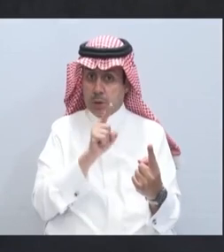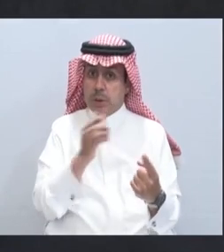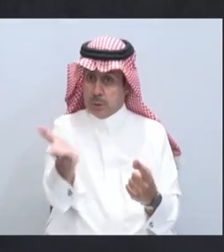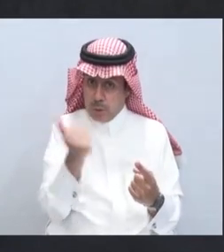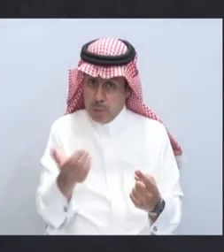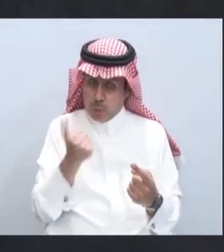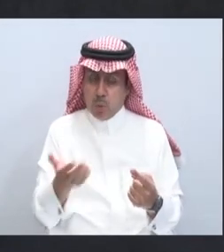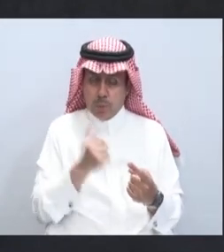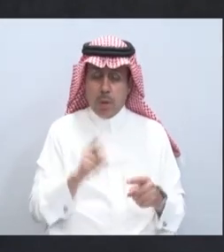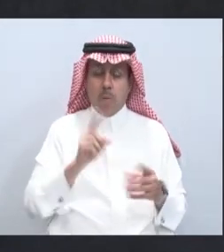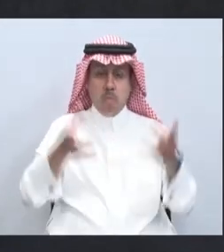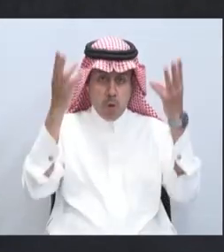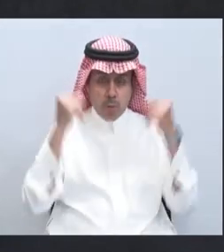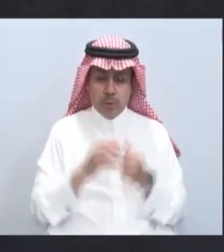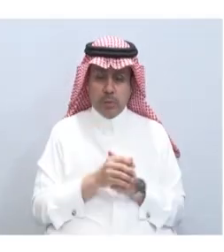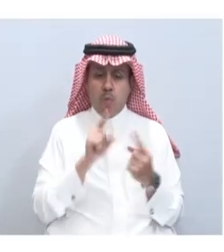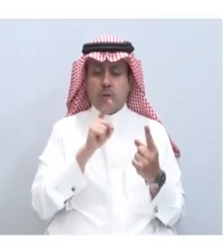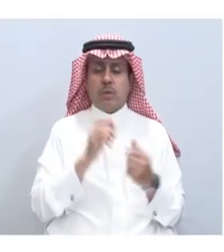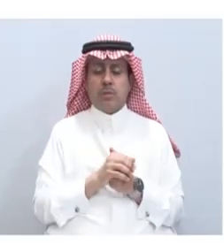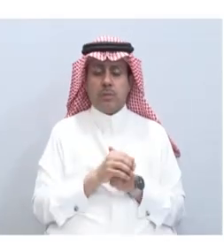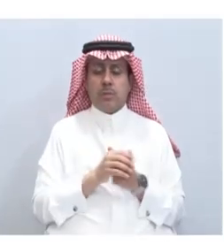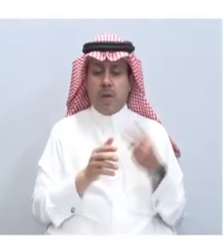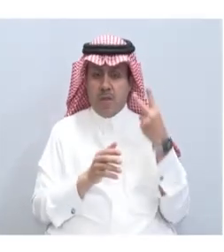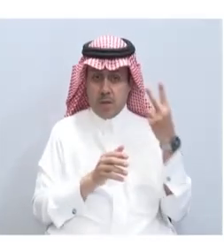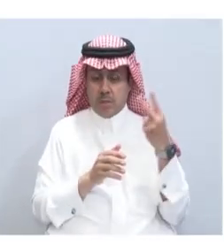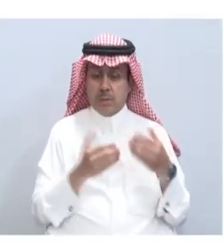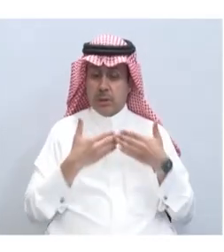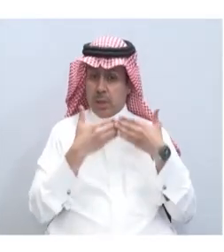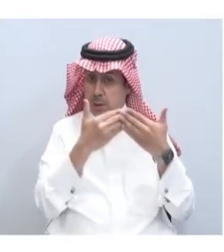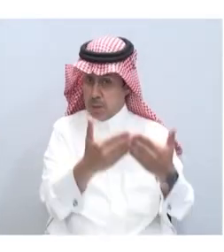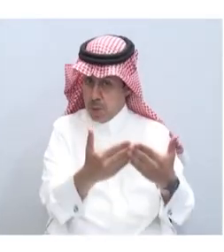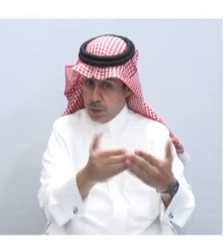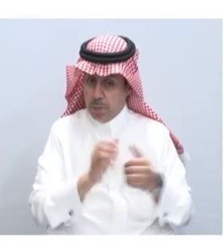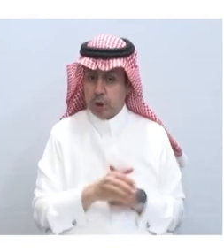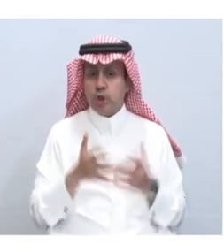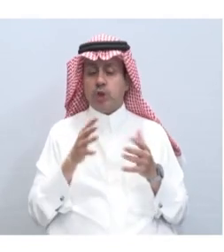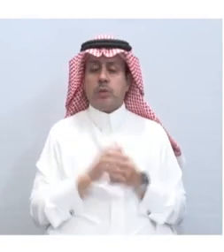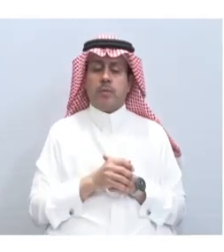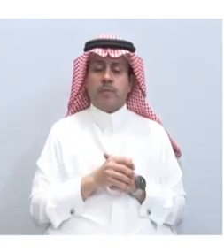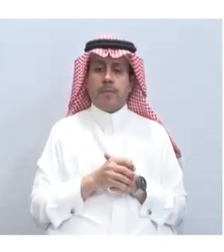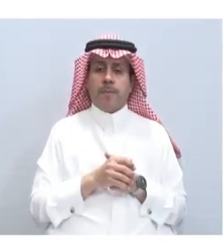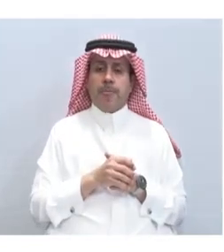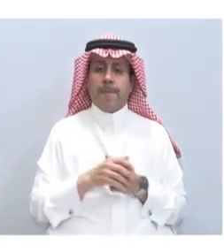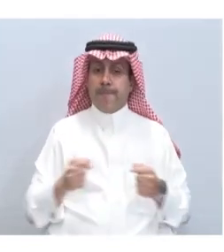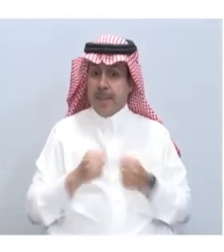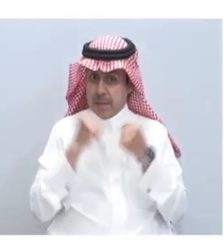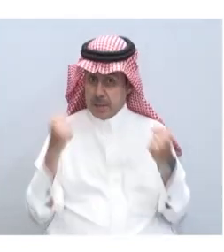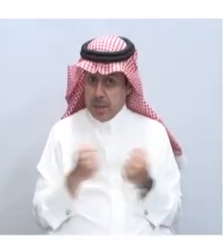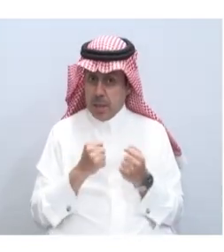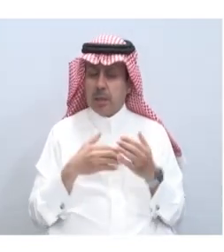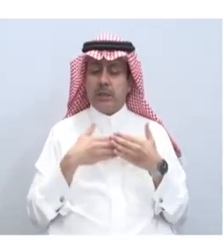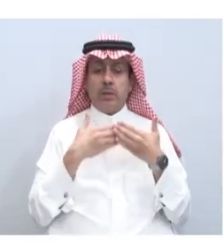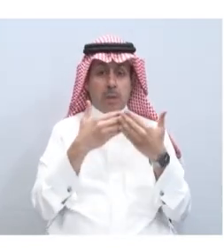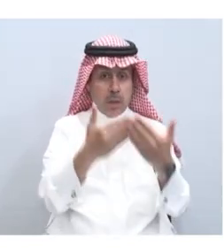المتزايد على المعلومات ايضا تقديم خدمات جديده فهي تسعى المكتبات